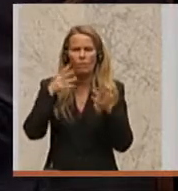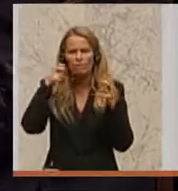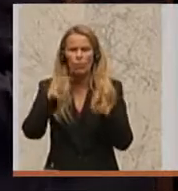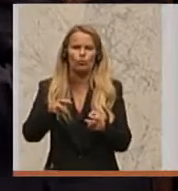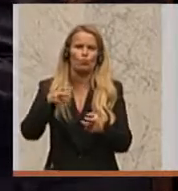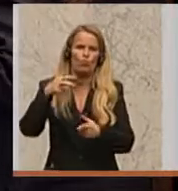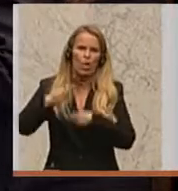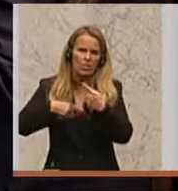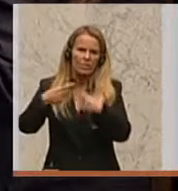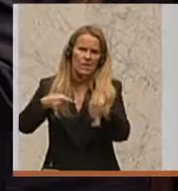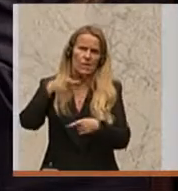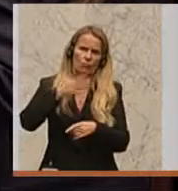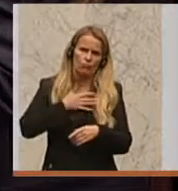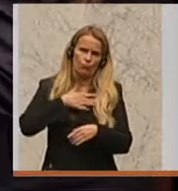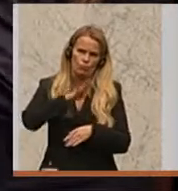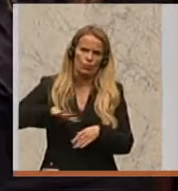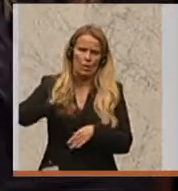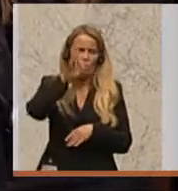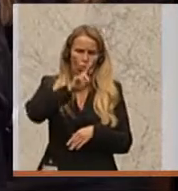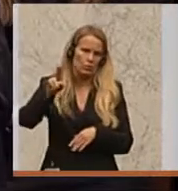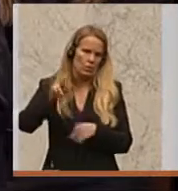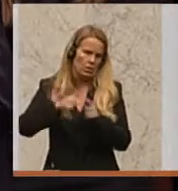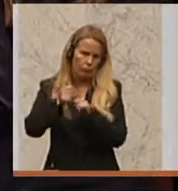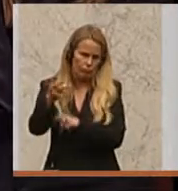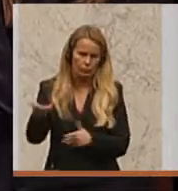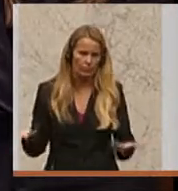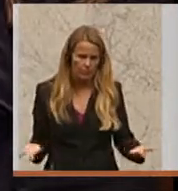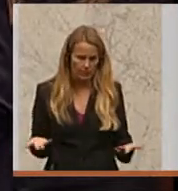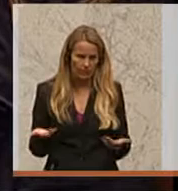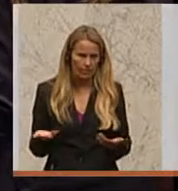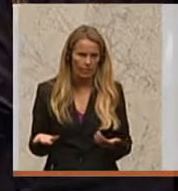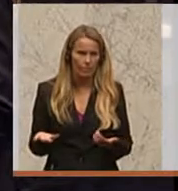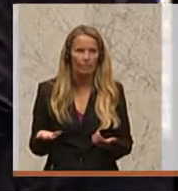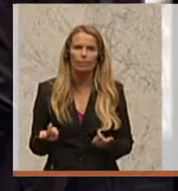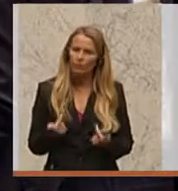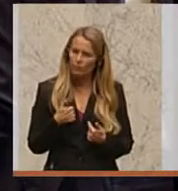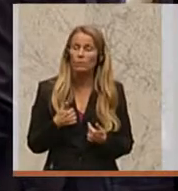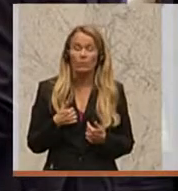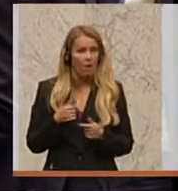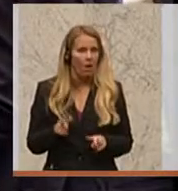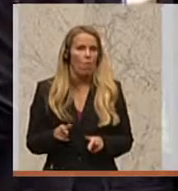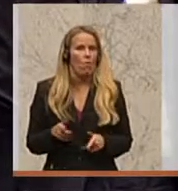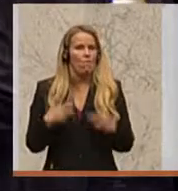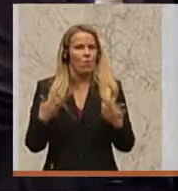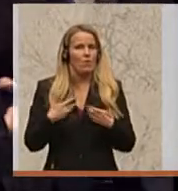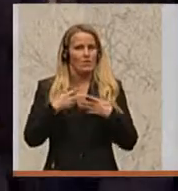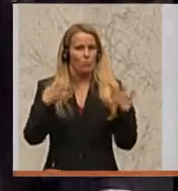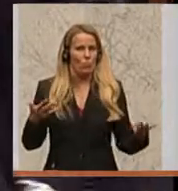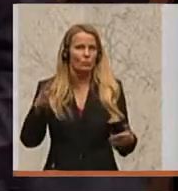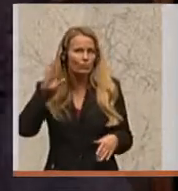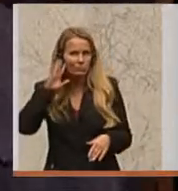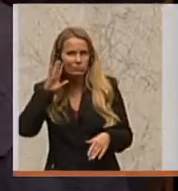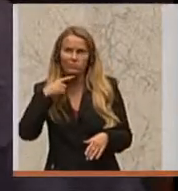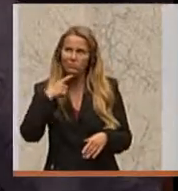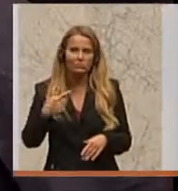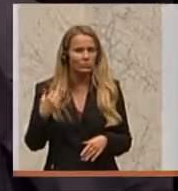unseren Universitäten und dergleichen mehr. Ich habe mit großer Freude auch die Aussage von Frau Bundesminister Vector